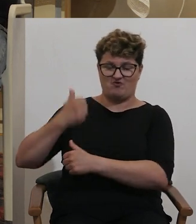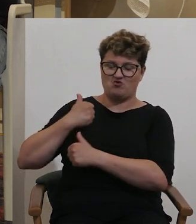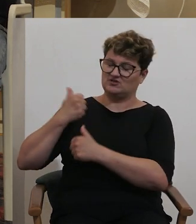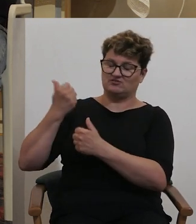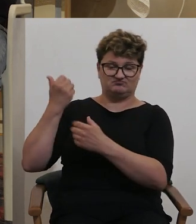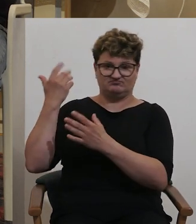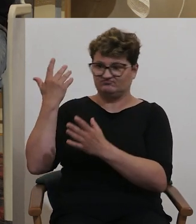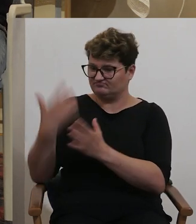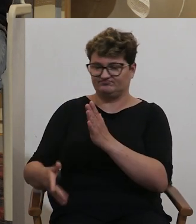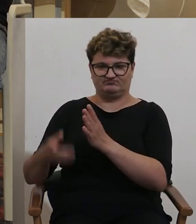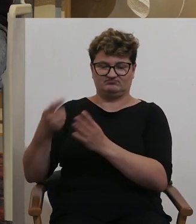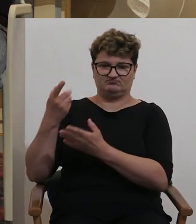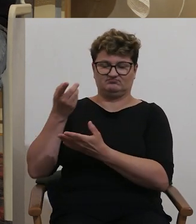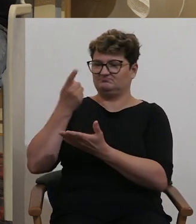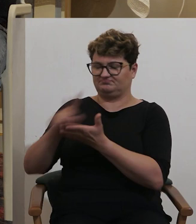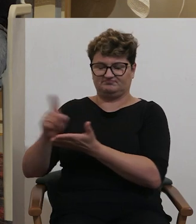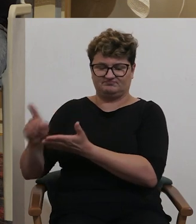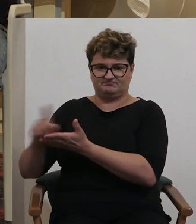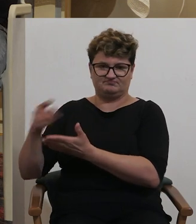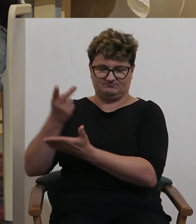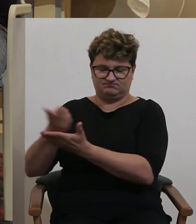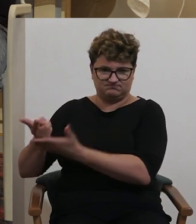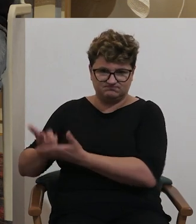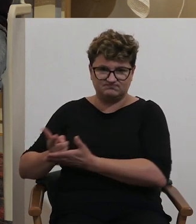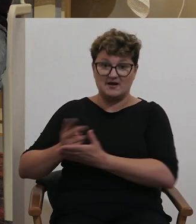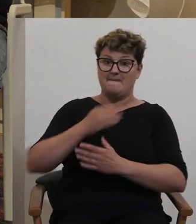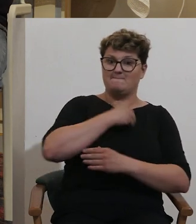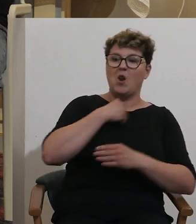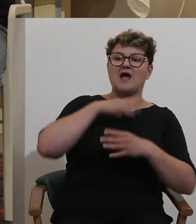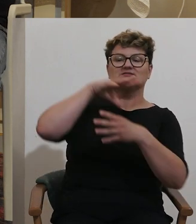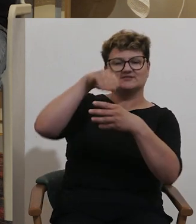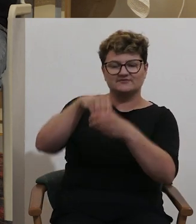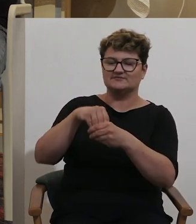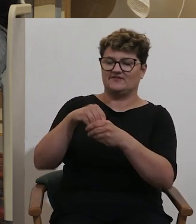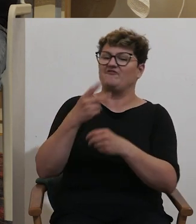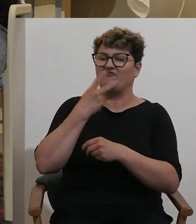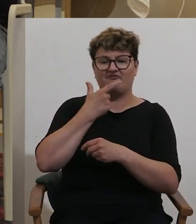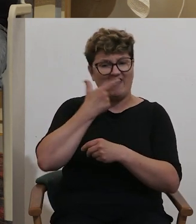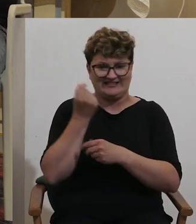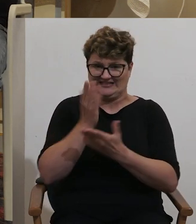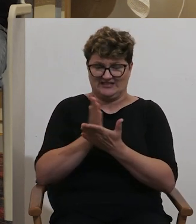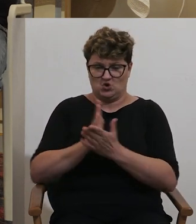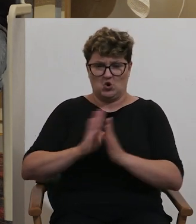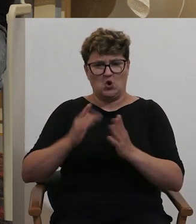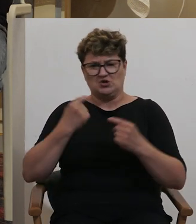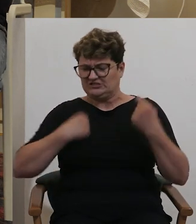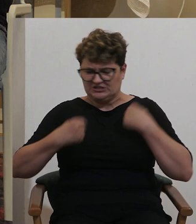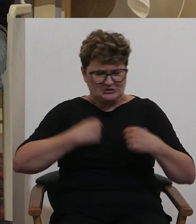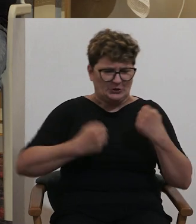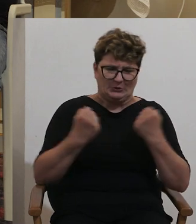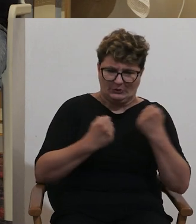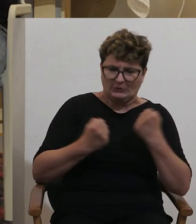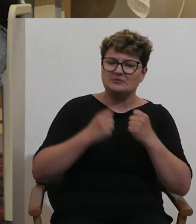piach. Polacy w tej bitwie brali udział tylko 2 dni, rzeczywiście bardzo się skrwawili, ale gdyby